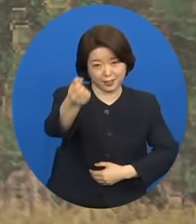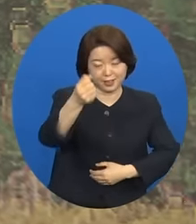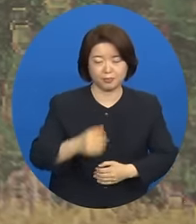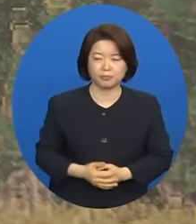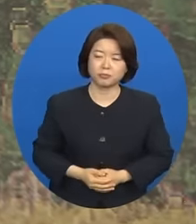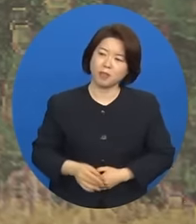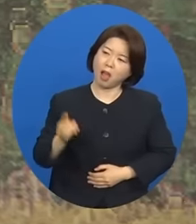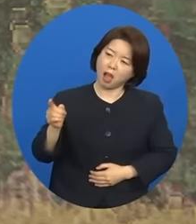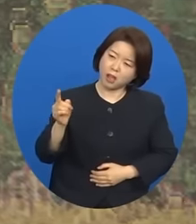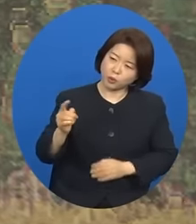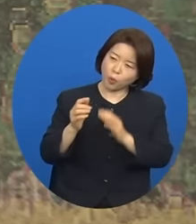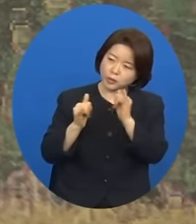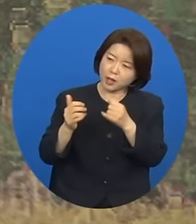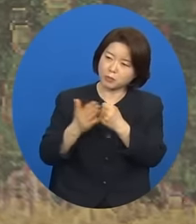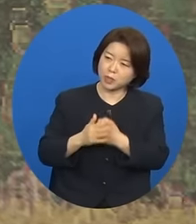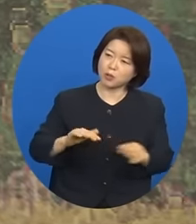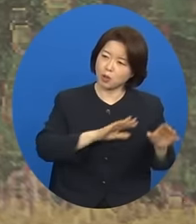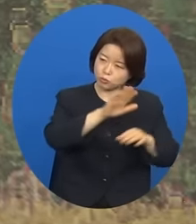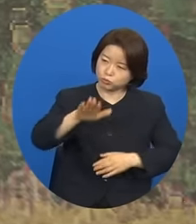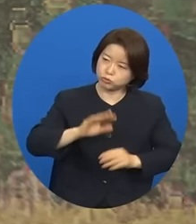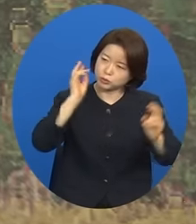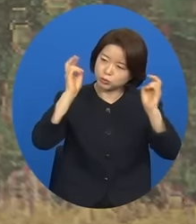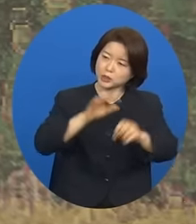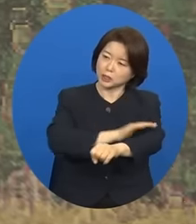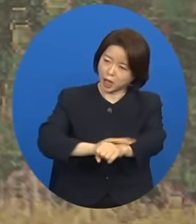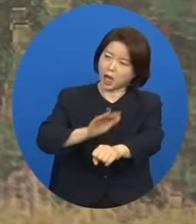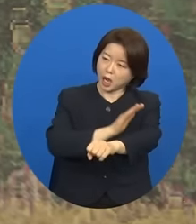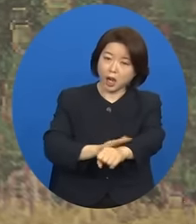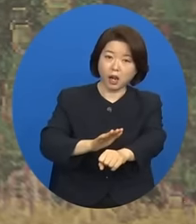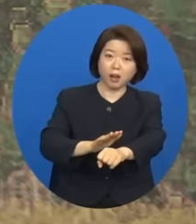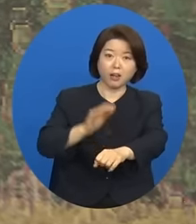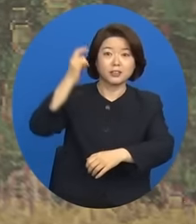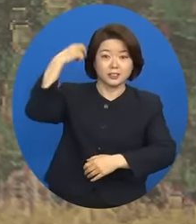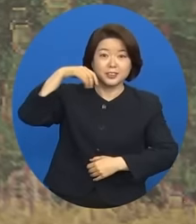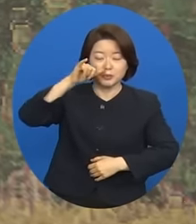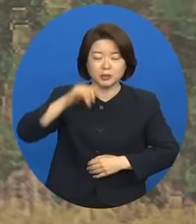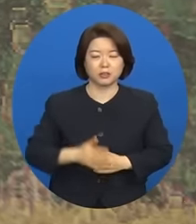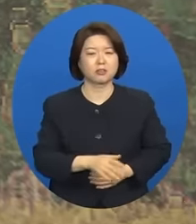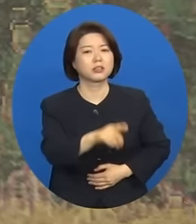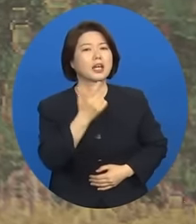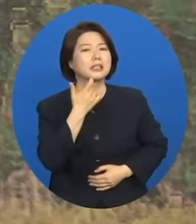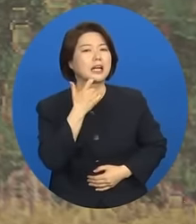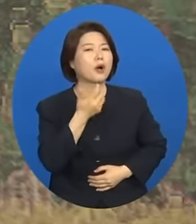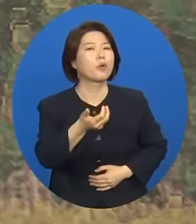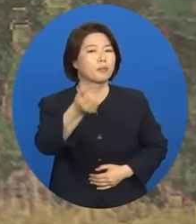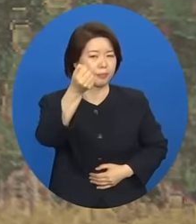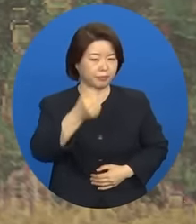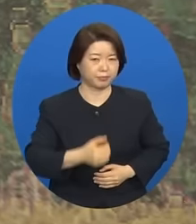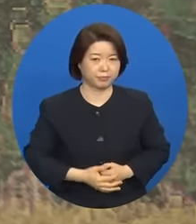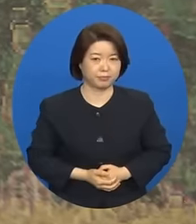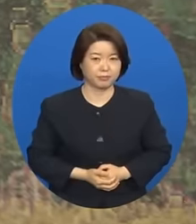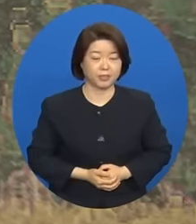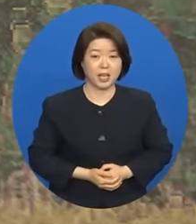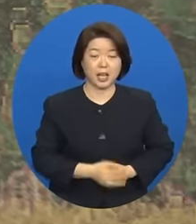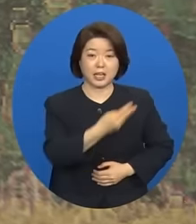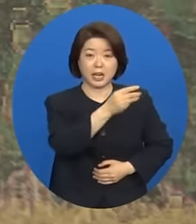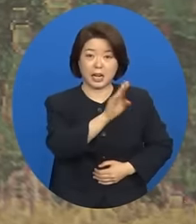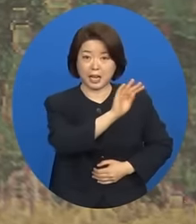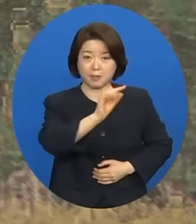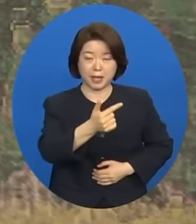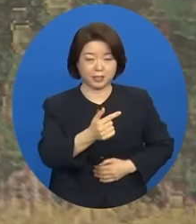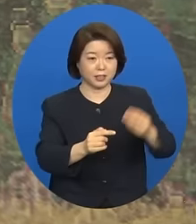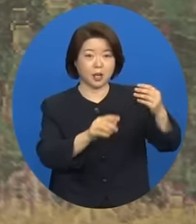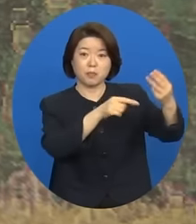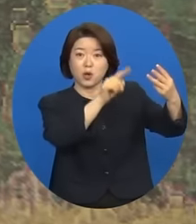되는 거구나. 그런 은혜가 이 야곱에게 있었다는 것이죠. 그래서 라반은 그걸 잘 알아차린 것입니다.